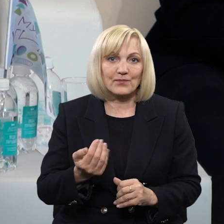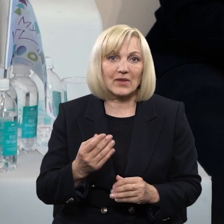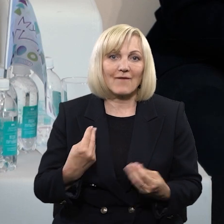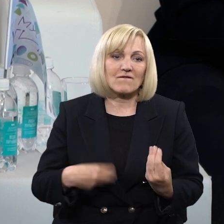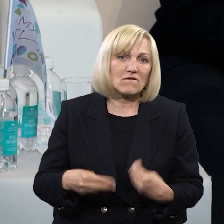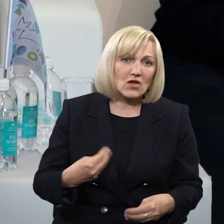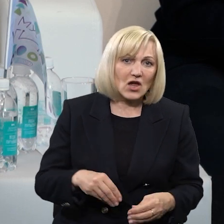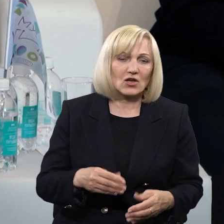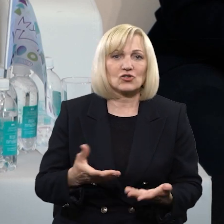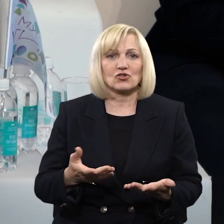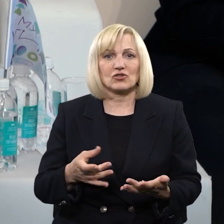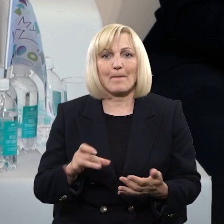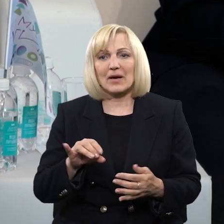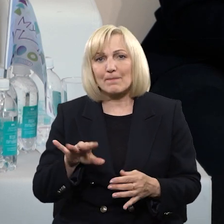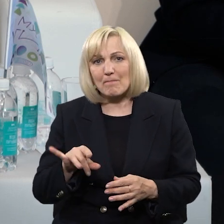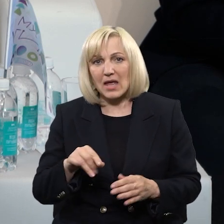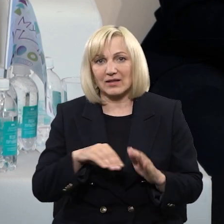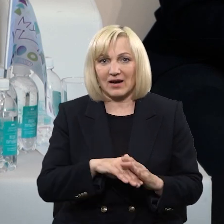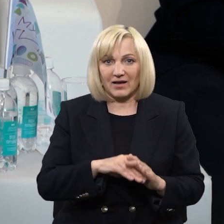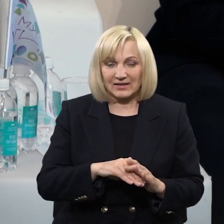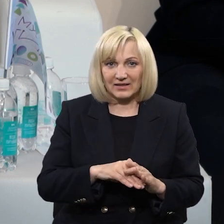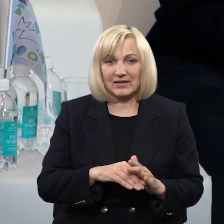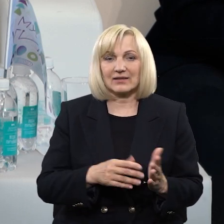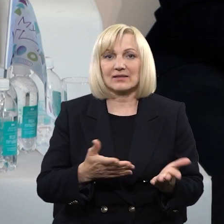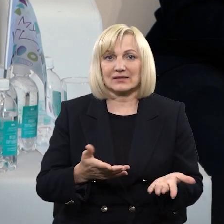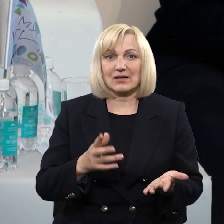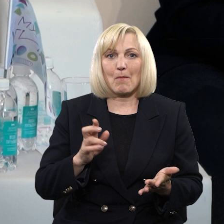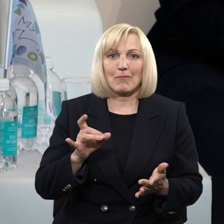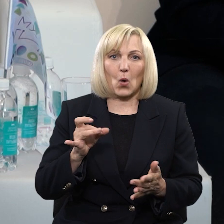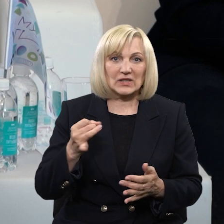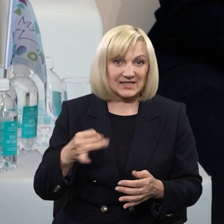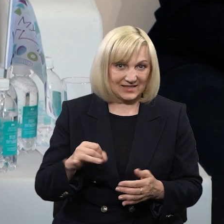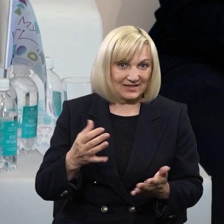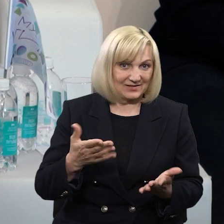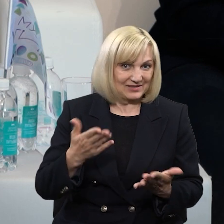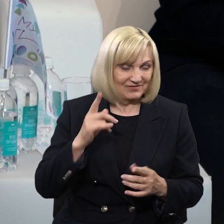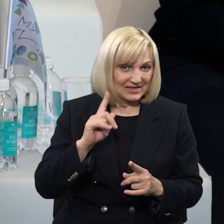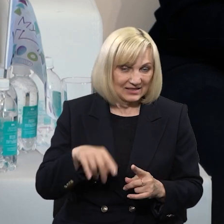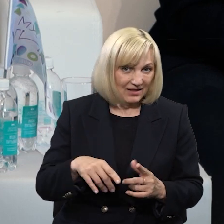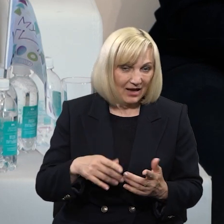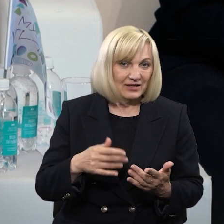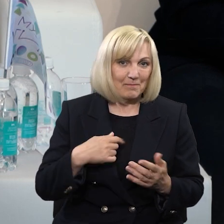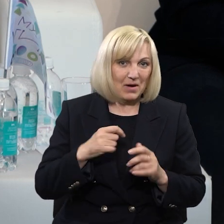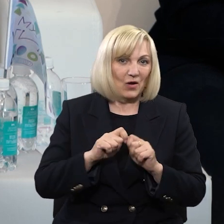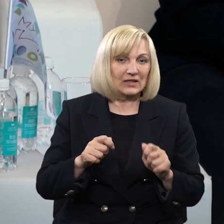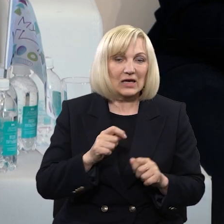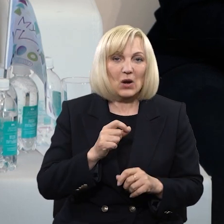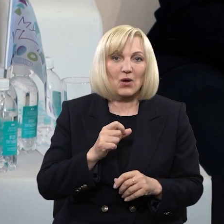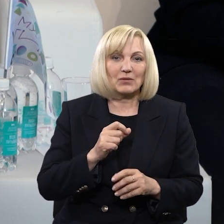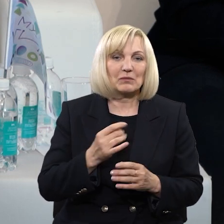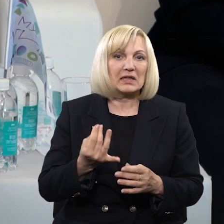вещи предметы хранит наш музей это Иосиф Бродский в том числе не Многие знают что не так давно мы открыли очень